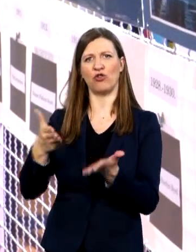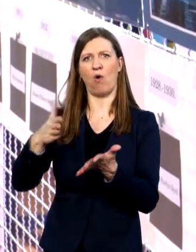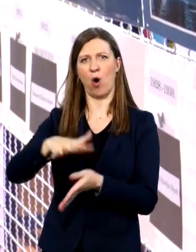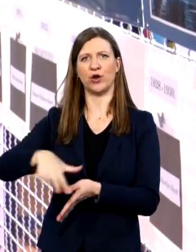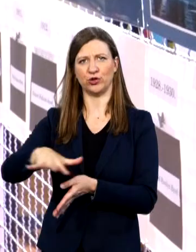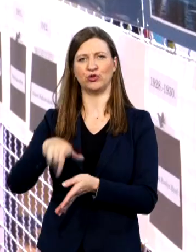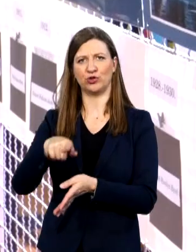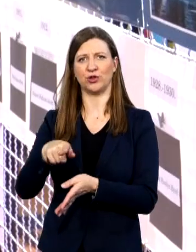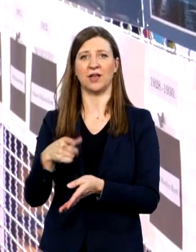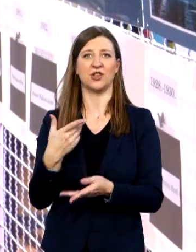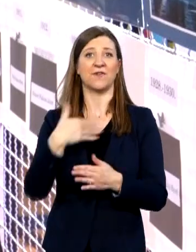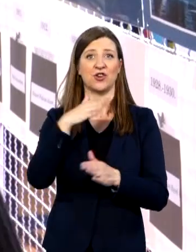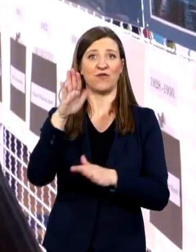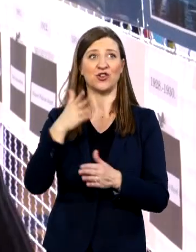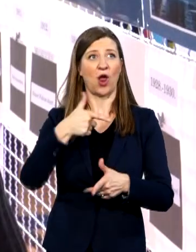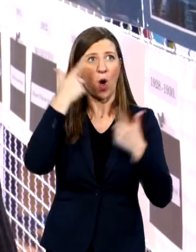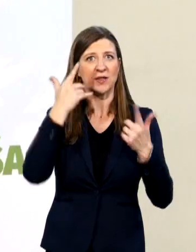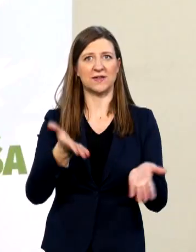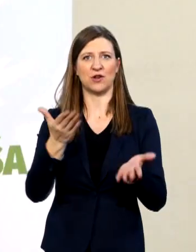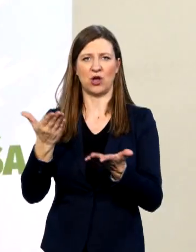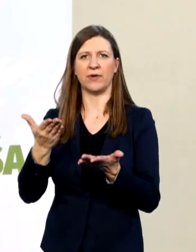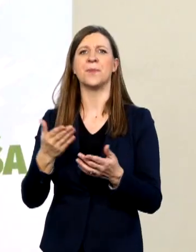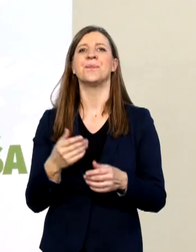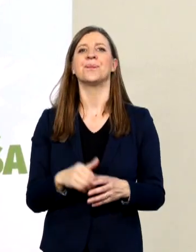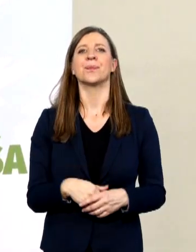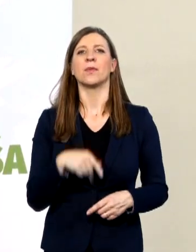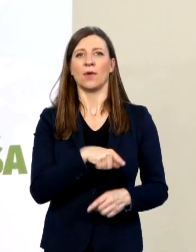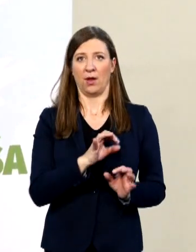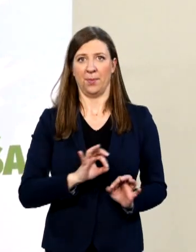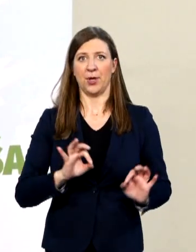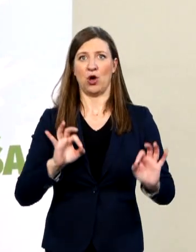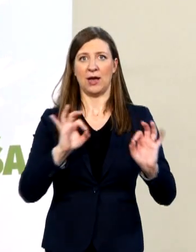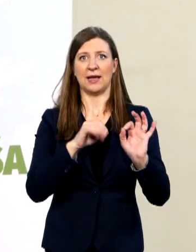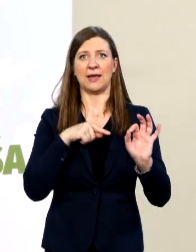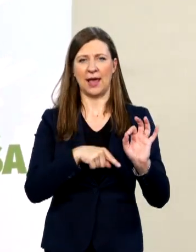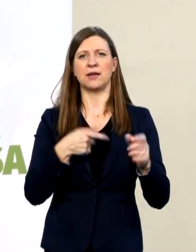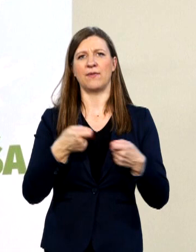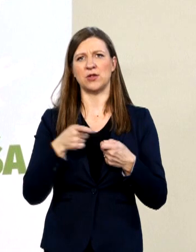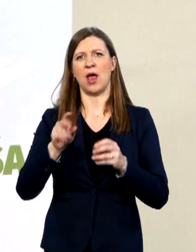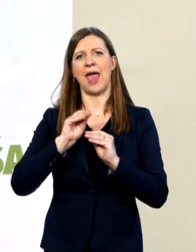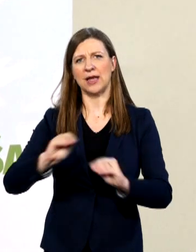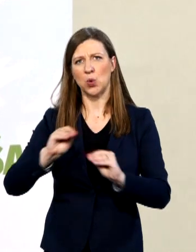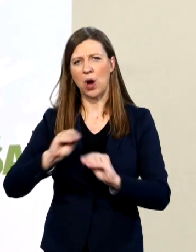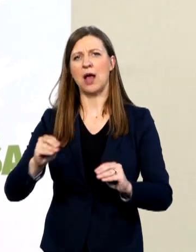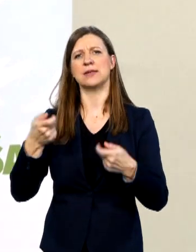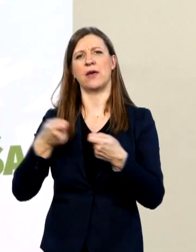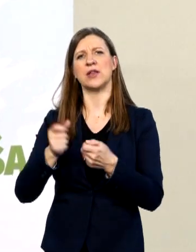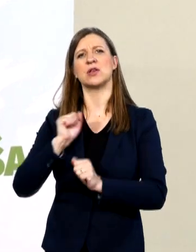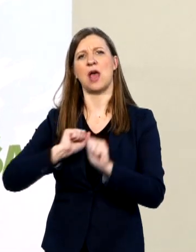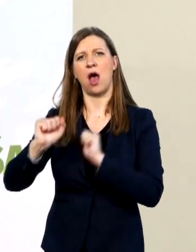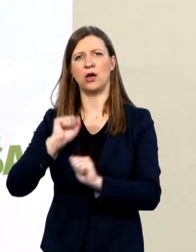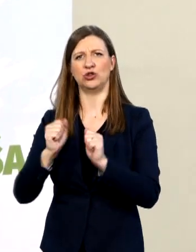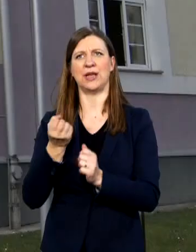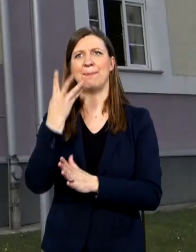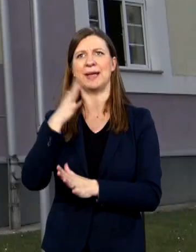podižemo nekako tu svijest sve više i više. U sklopu projekta edukacijom do podizanja svijesti o zaštiti prirode i okoliša